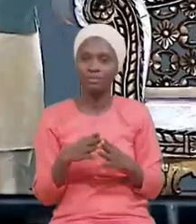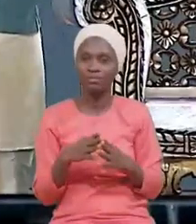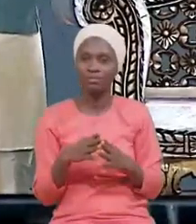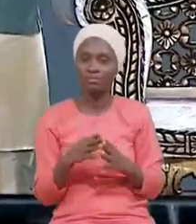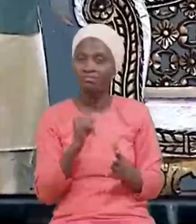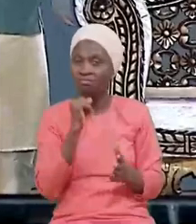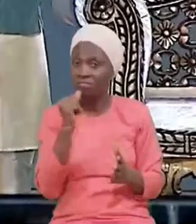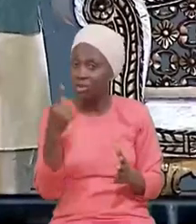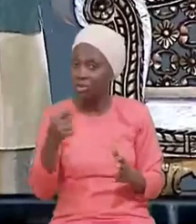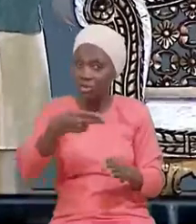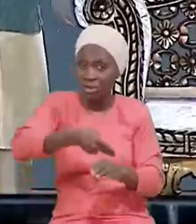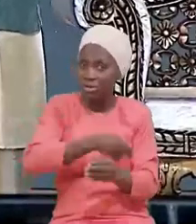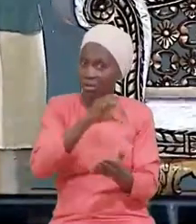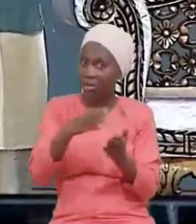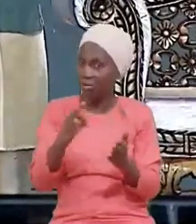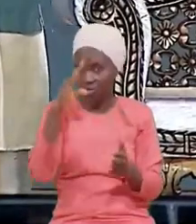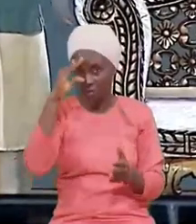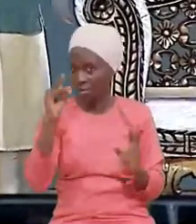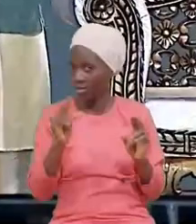Pas l'agneau de l'homme.